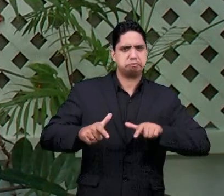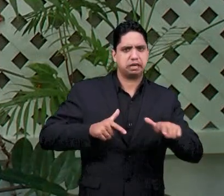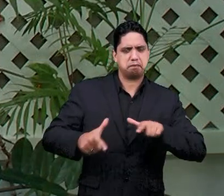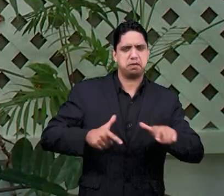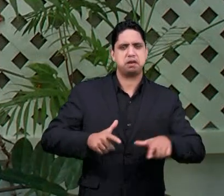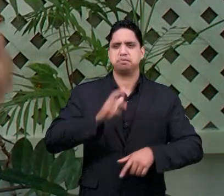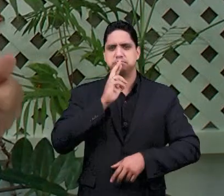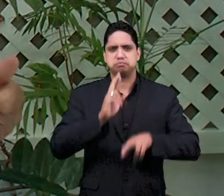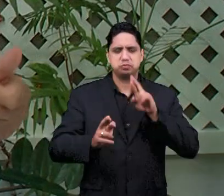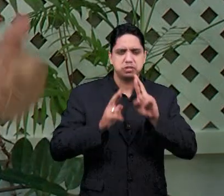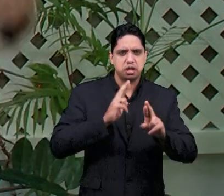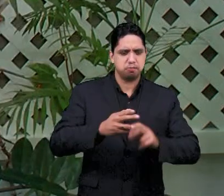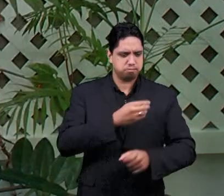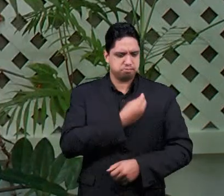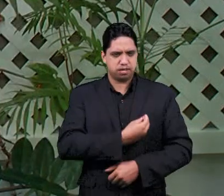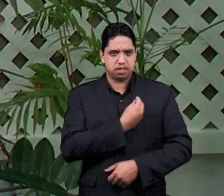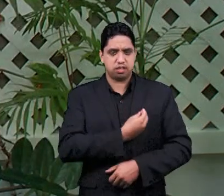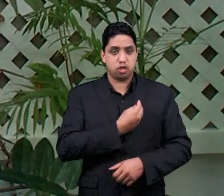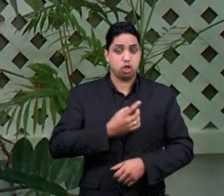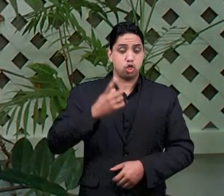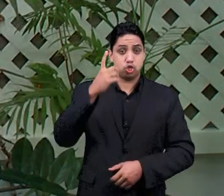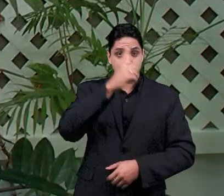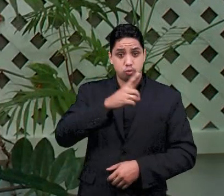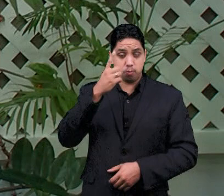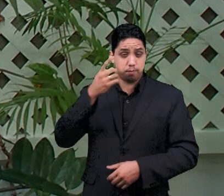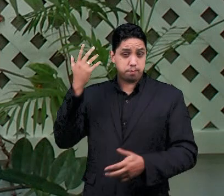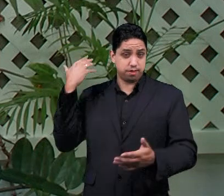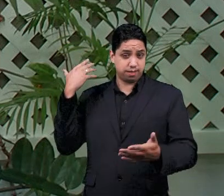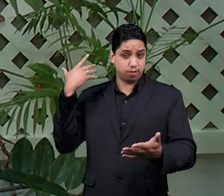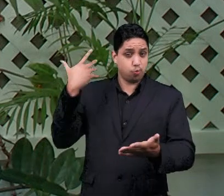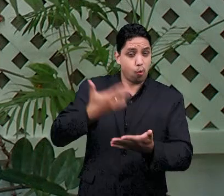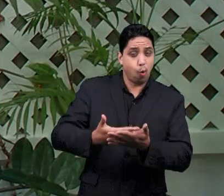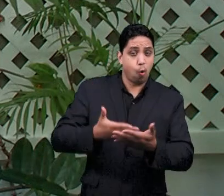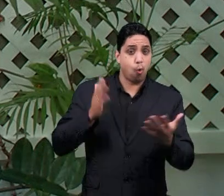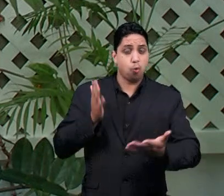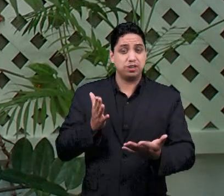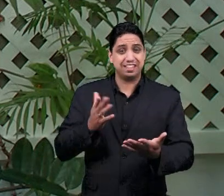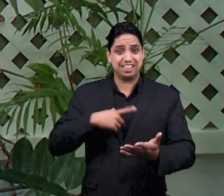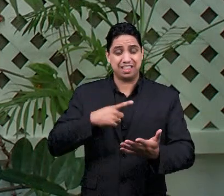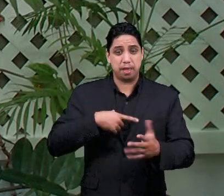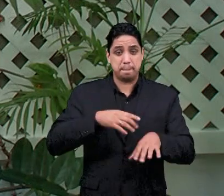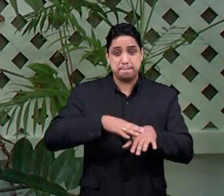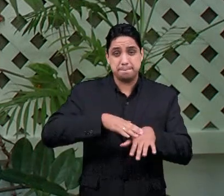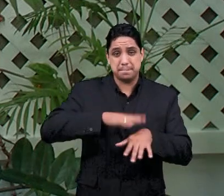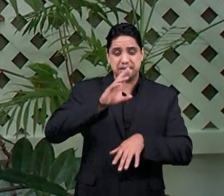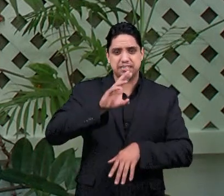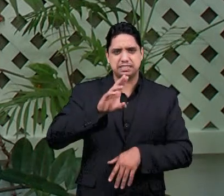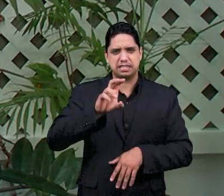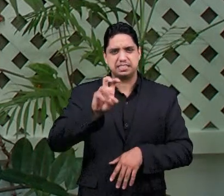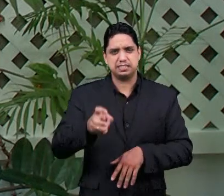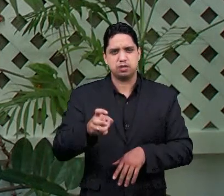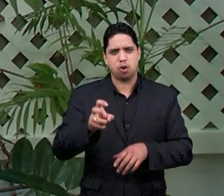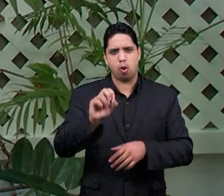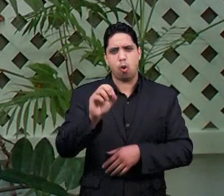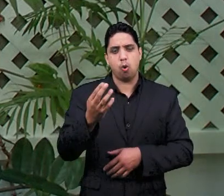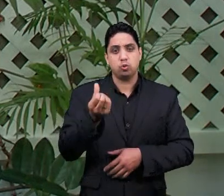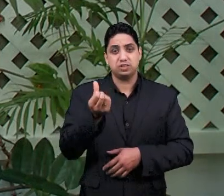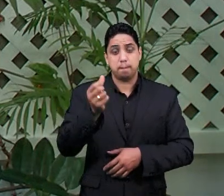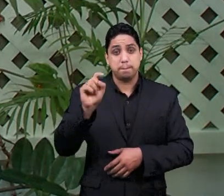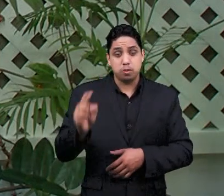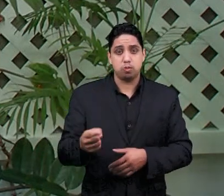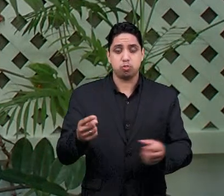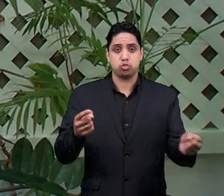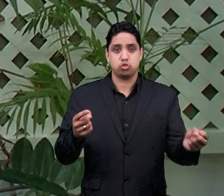d'avancer. Et dimanche dernier, vers ce dimanche, nous avons eu un rajout de 5 000 ou presque 6